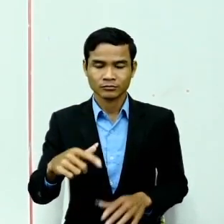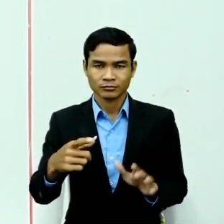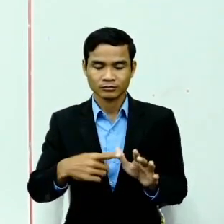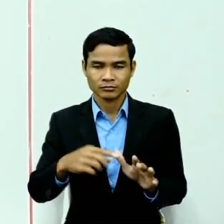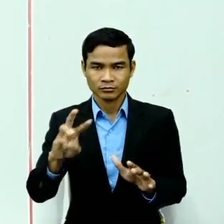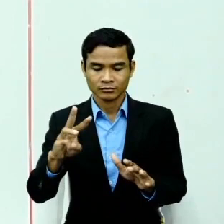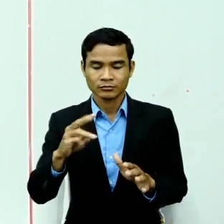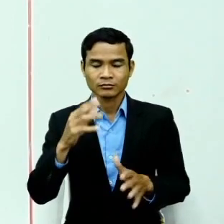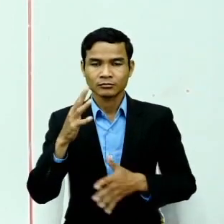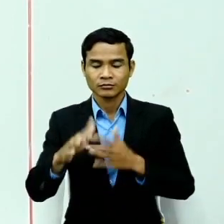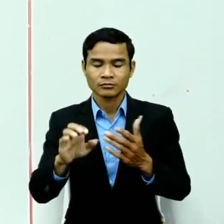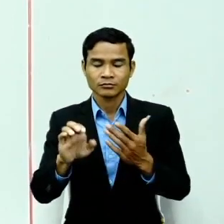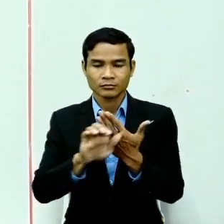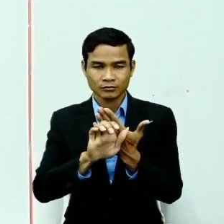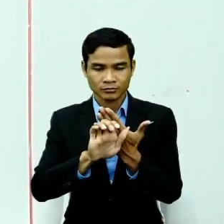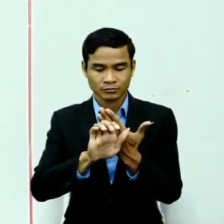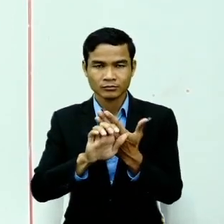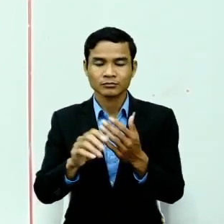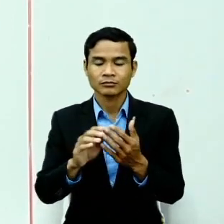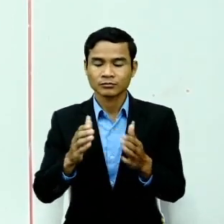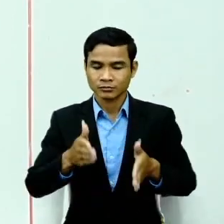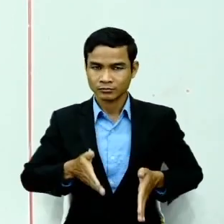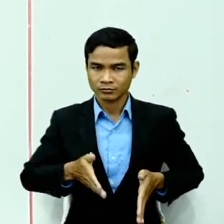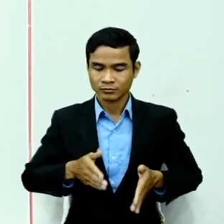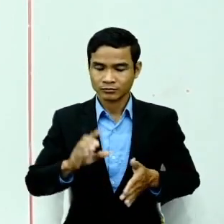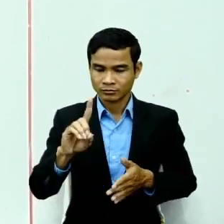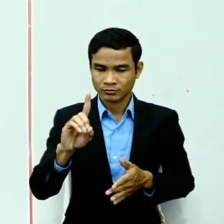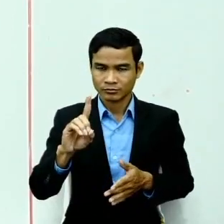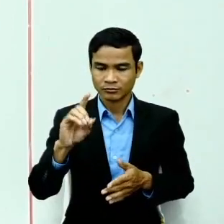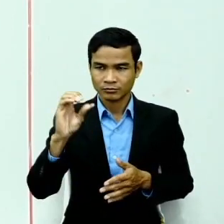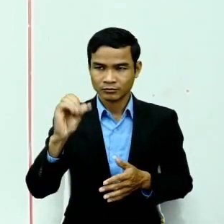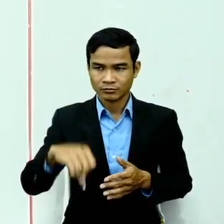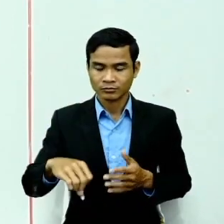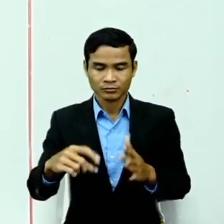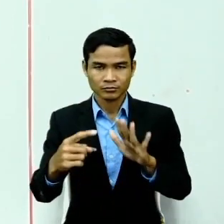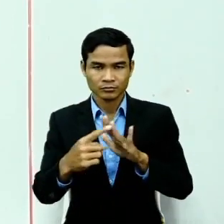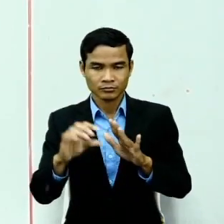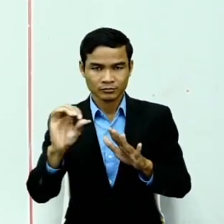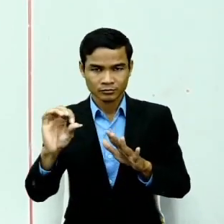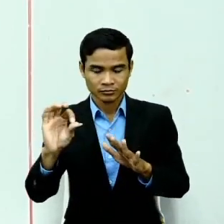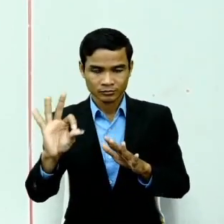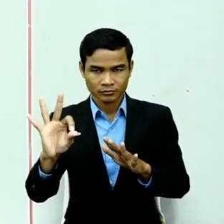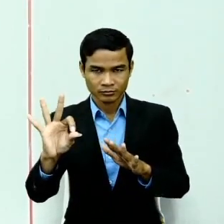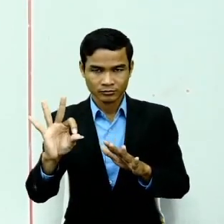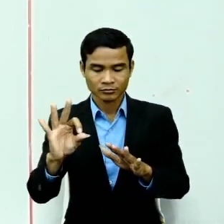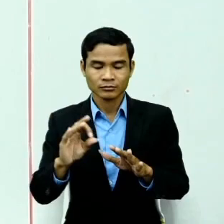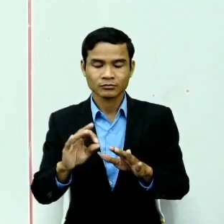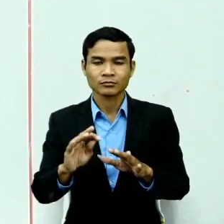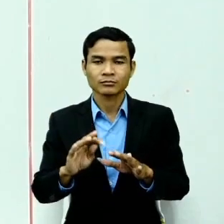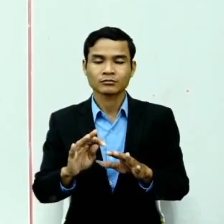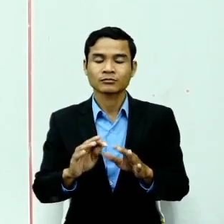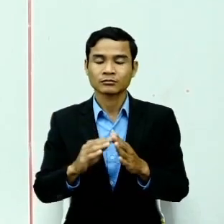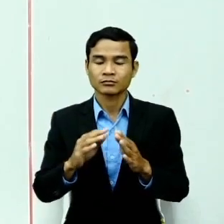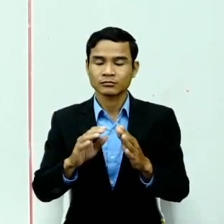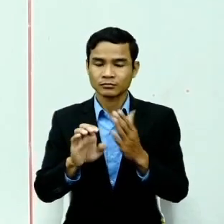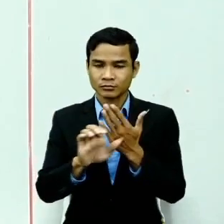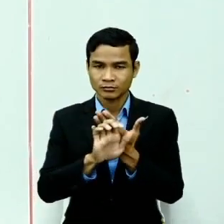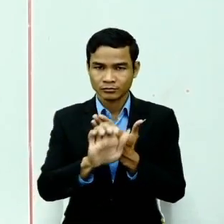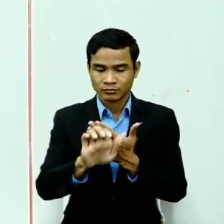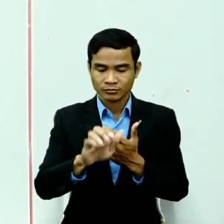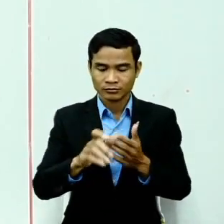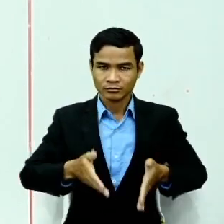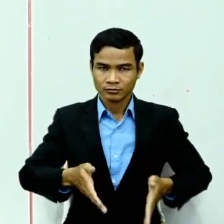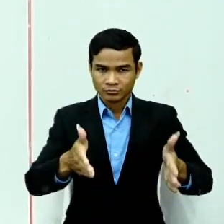vô ngài plo plo plo nâng vô plo chăm ngày